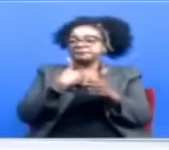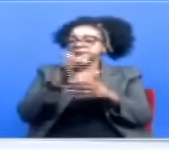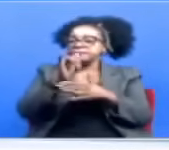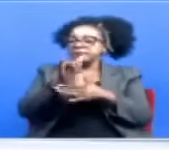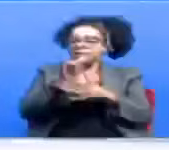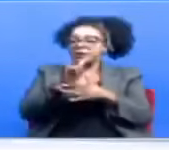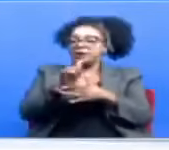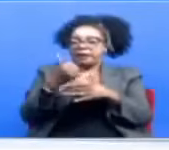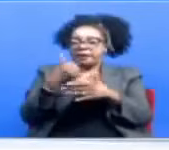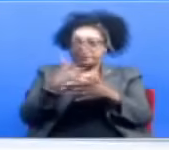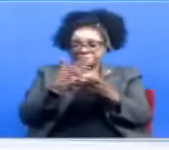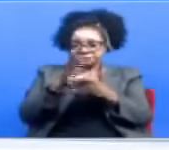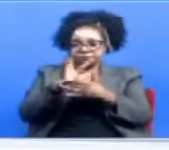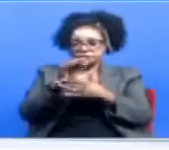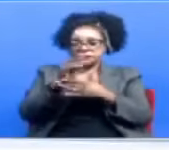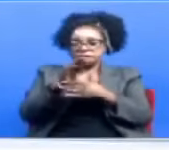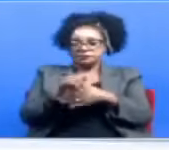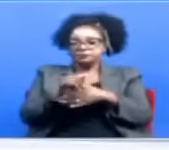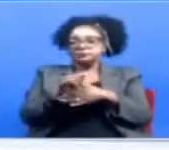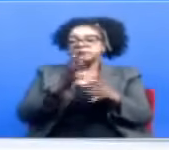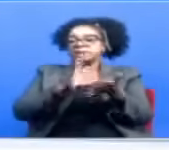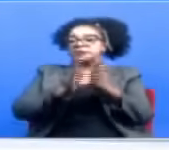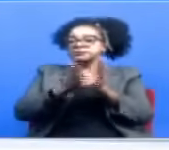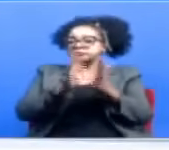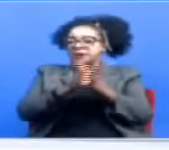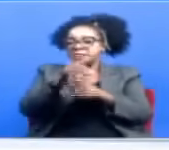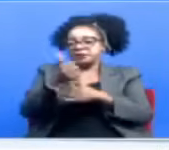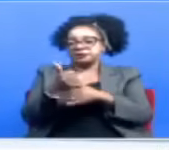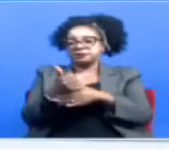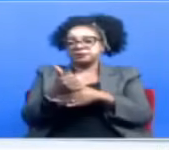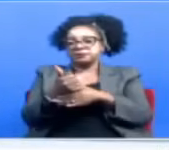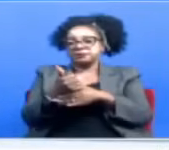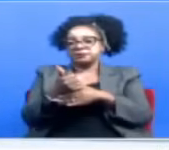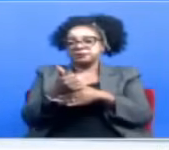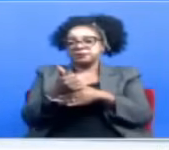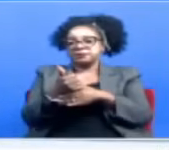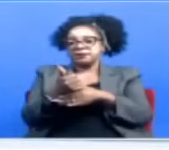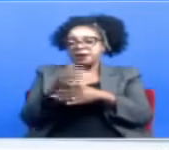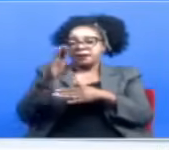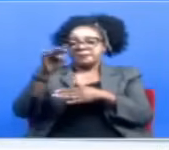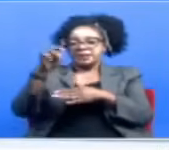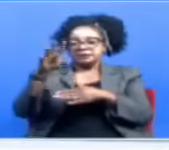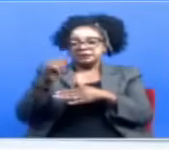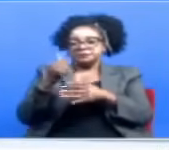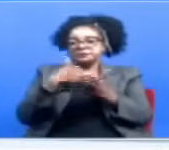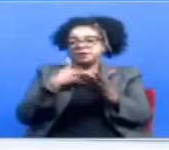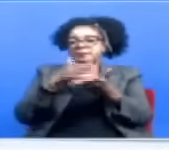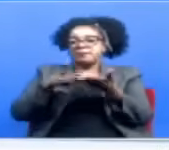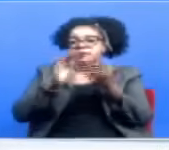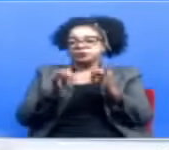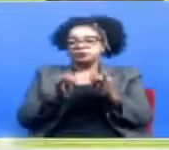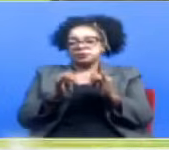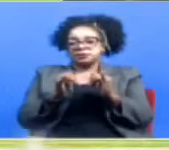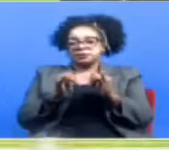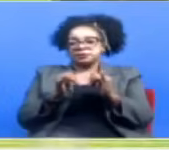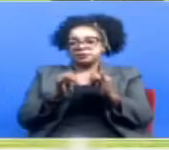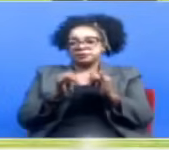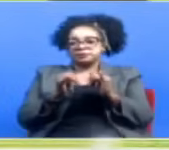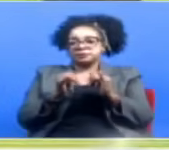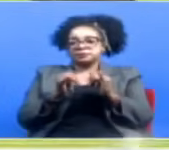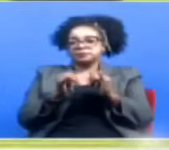watumbuziaji, wanariadha na wengineo. Tumpate mwanahabari wetu Melita Oletenges na mengi.